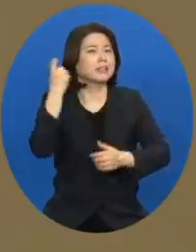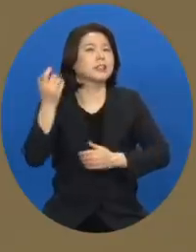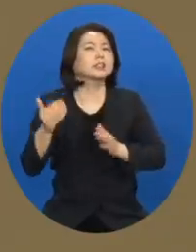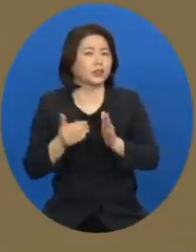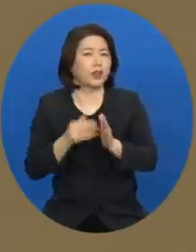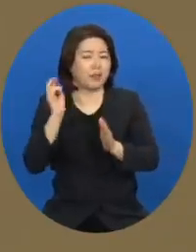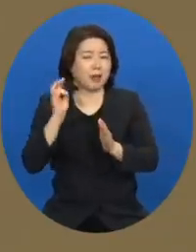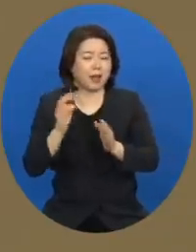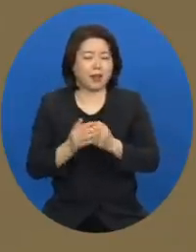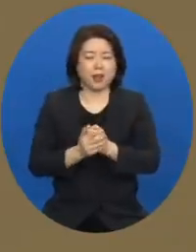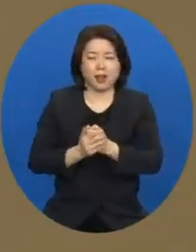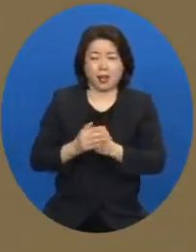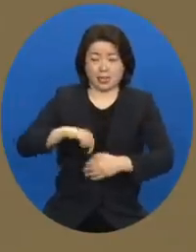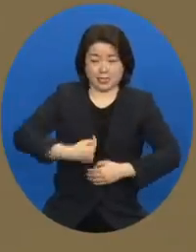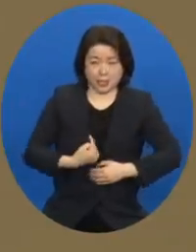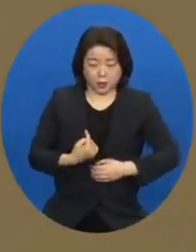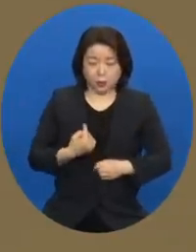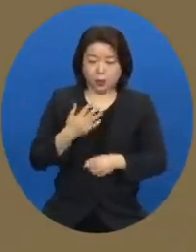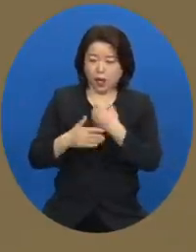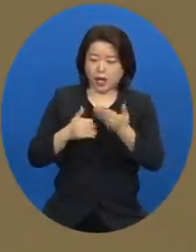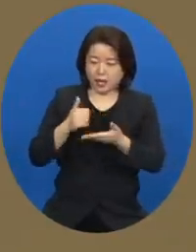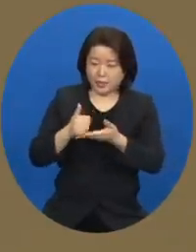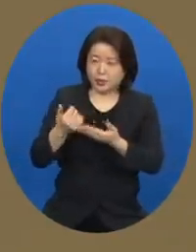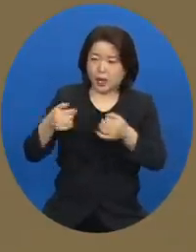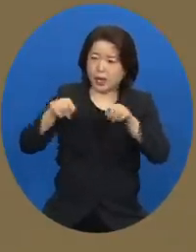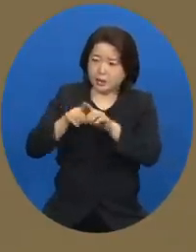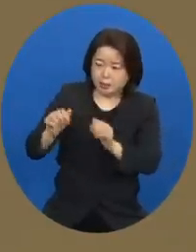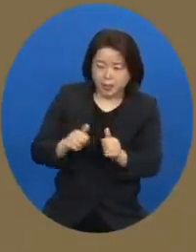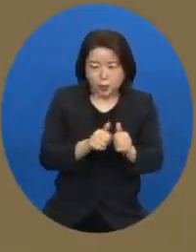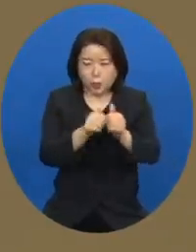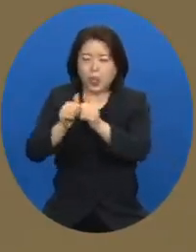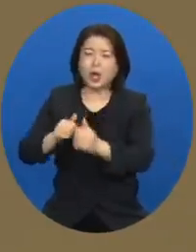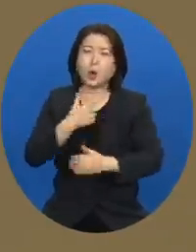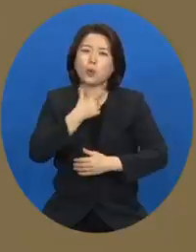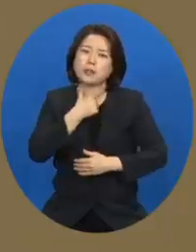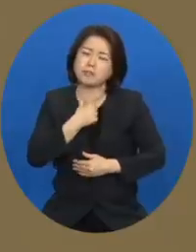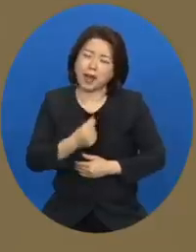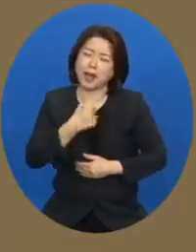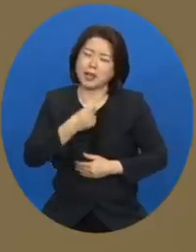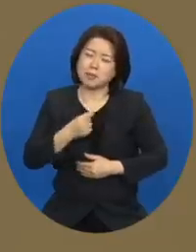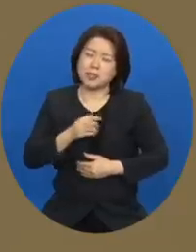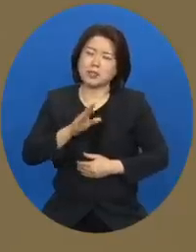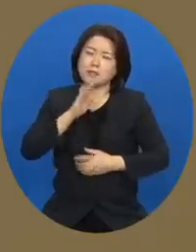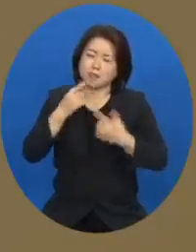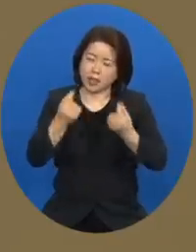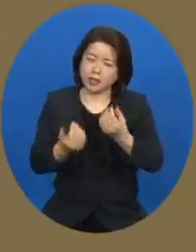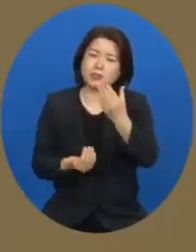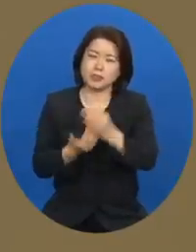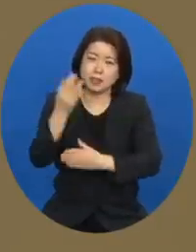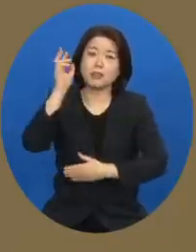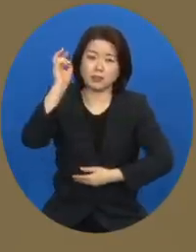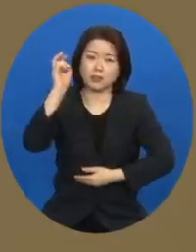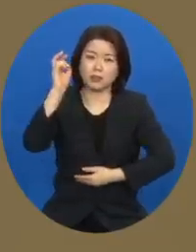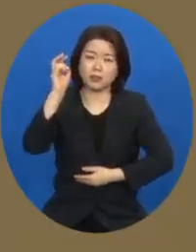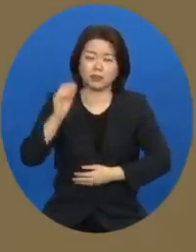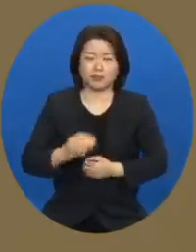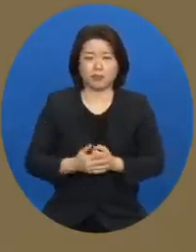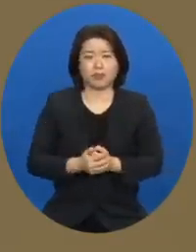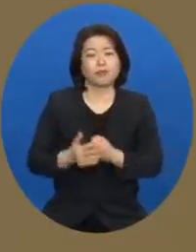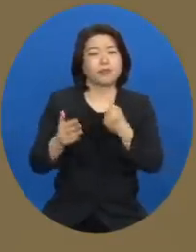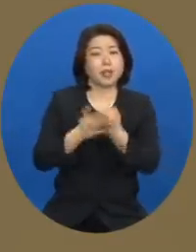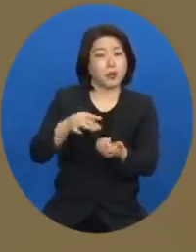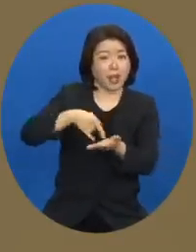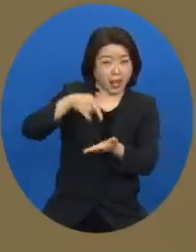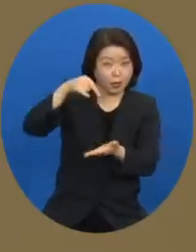자기도 살아계신 하나님과 그렇게 동행하고 싶은 갈망이 당연히 일어났겠죠. 그래서